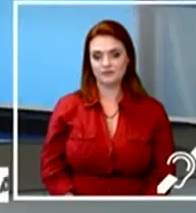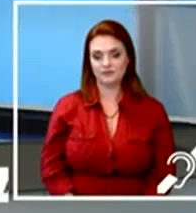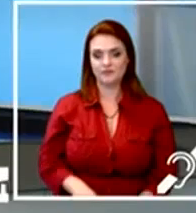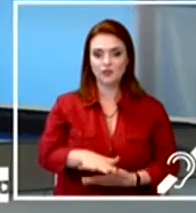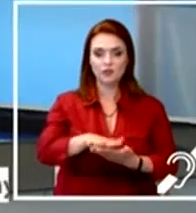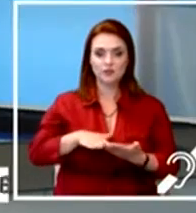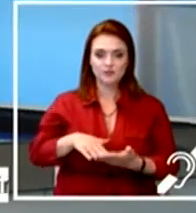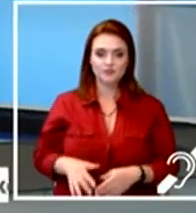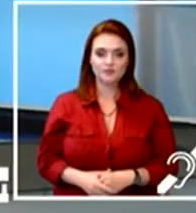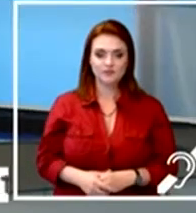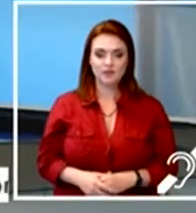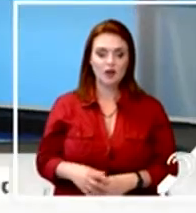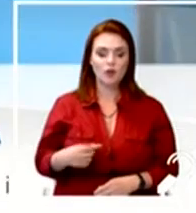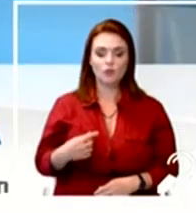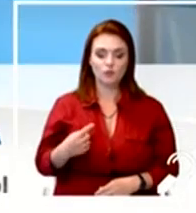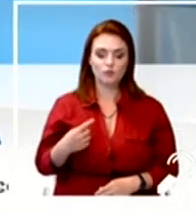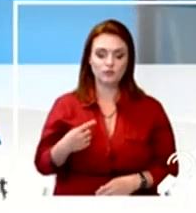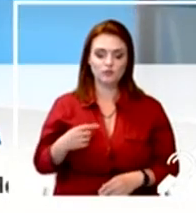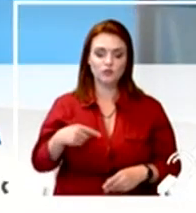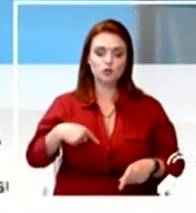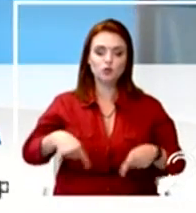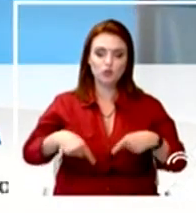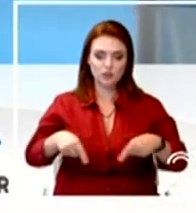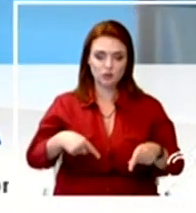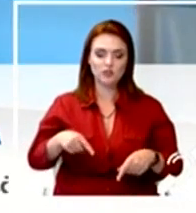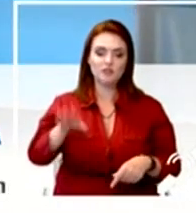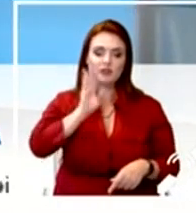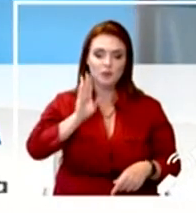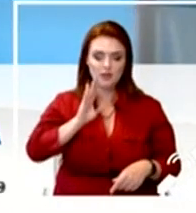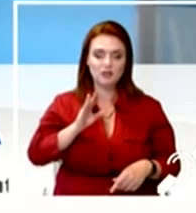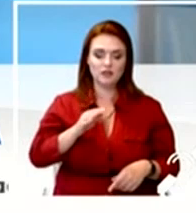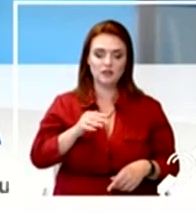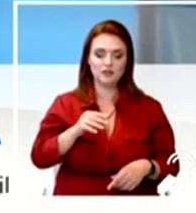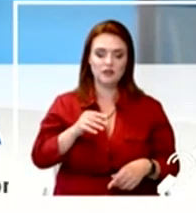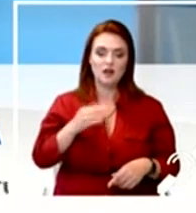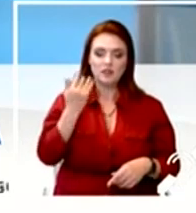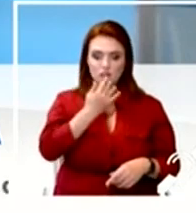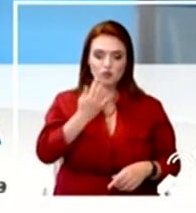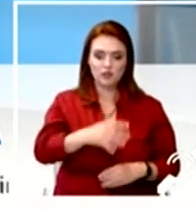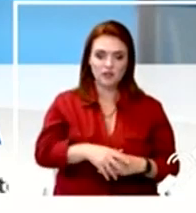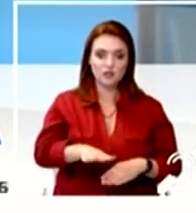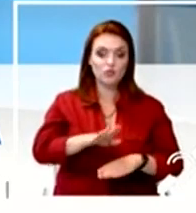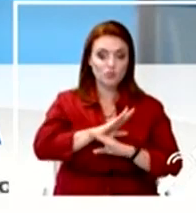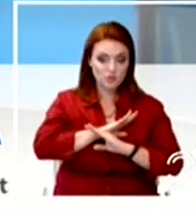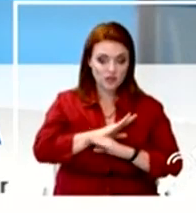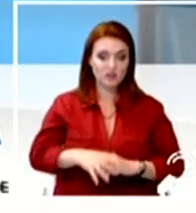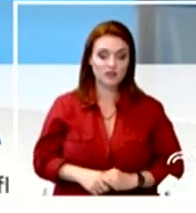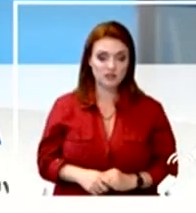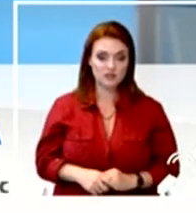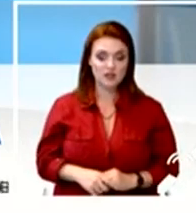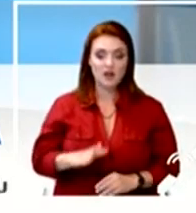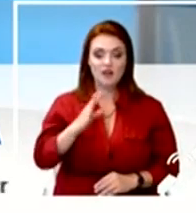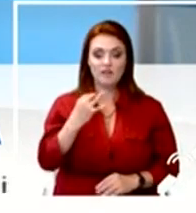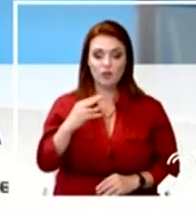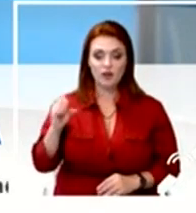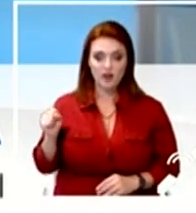Continuăm cu alte știri. Una dintre jucătoarele de bază ale Naționalei Feminine de Fotbal a Republicii Moldova s-a stins din viață. Violeta Mițul